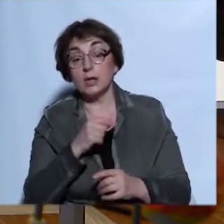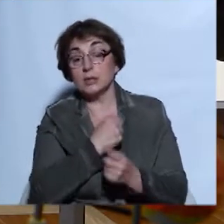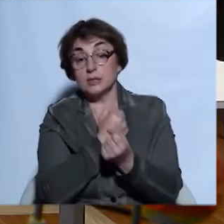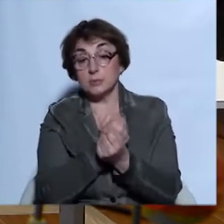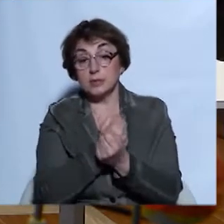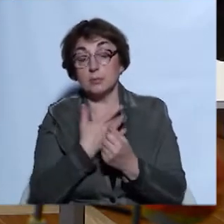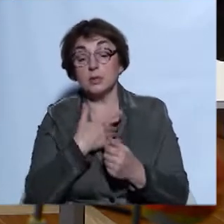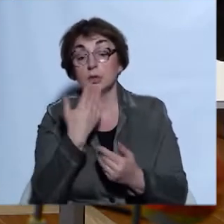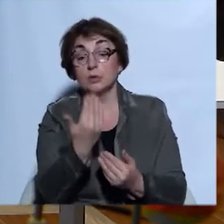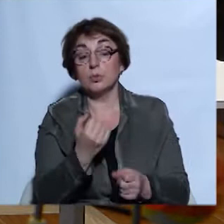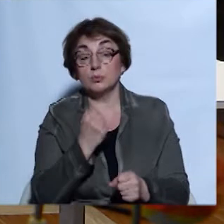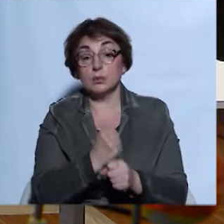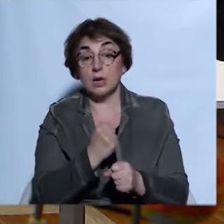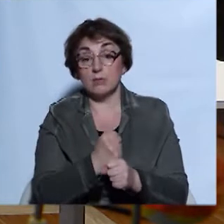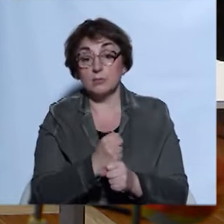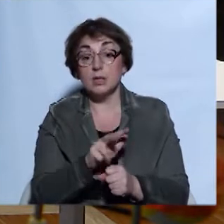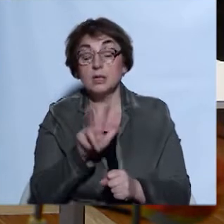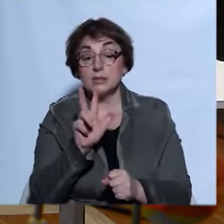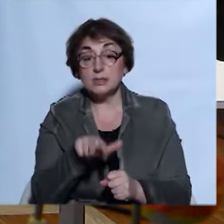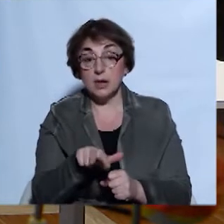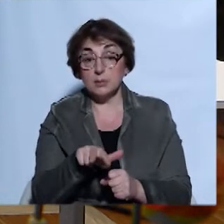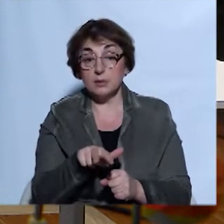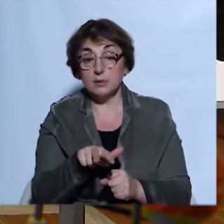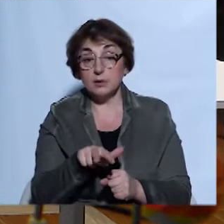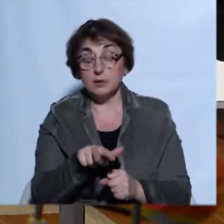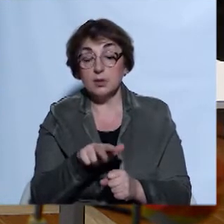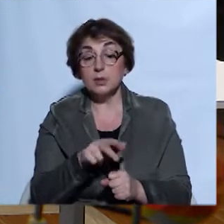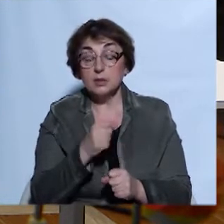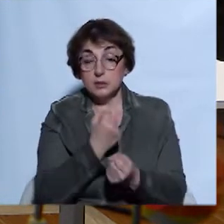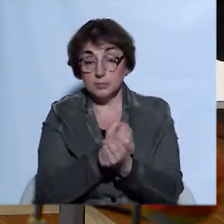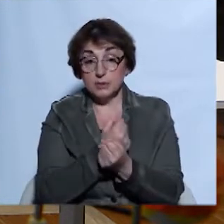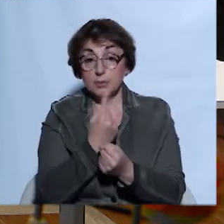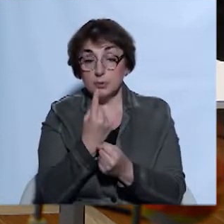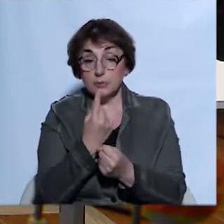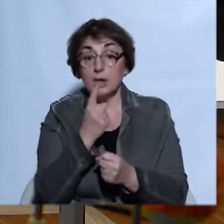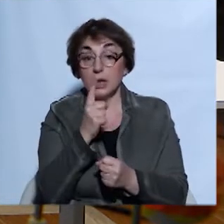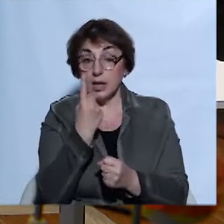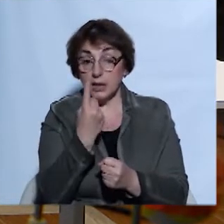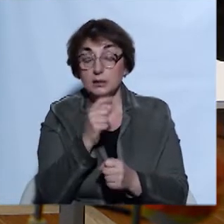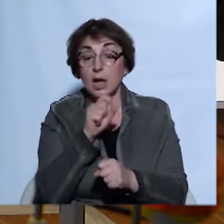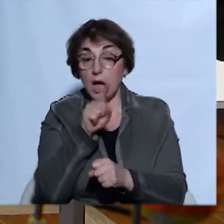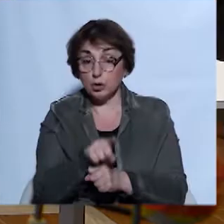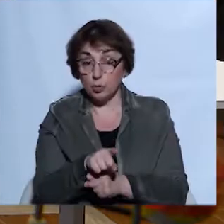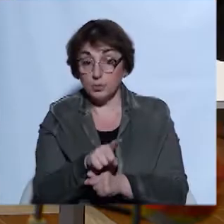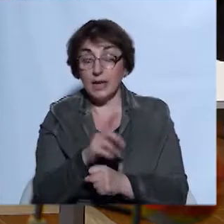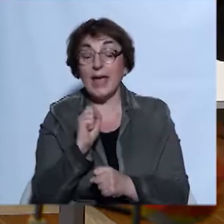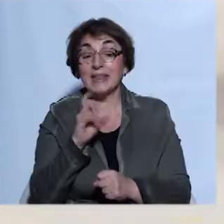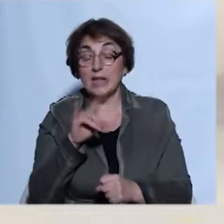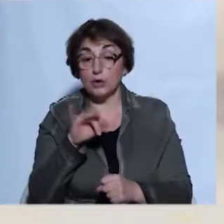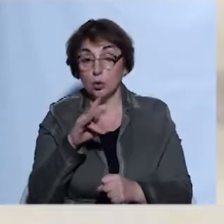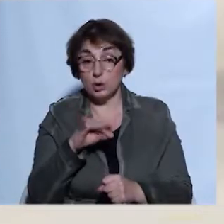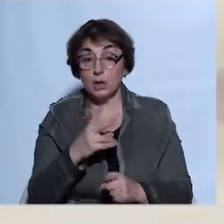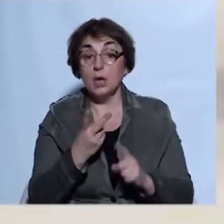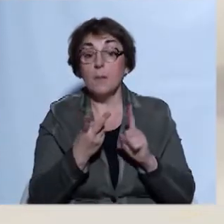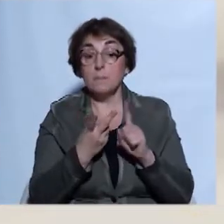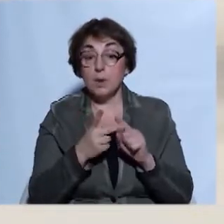თქვენთვის მოვამზადე სამივე ტიპის სპირტი, ანუ პირველი ეს არის ერთატომიანი სპირტი, ეთანოლი ჩვეულებრივი,